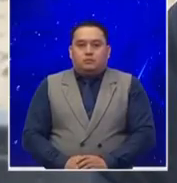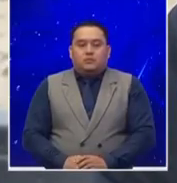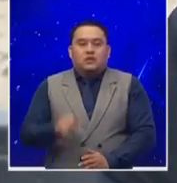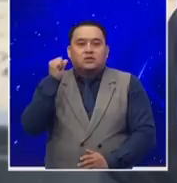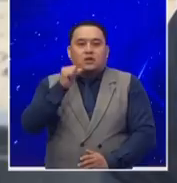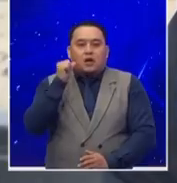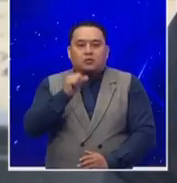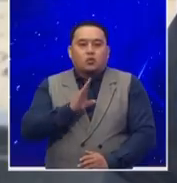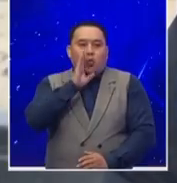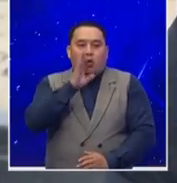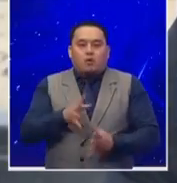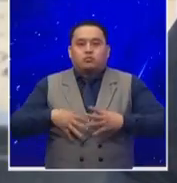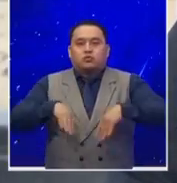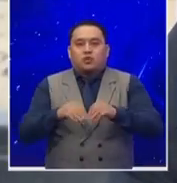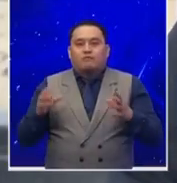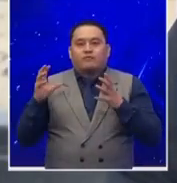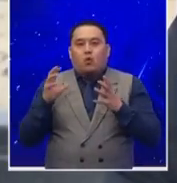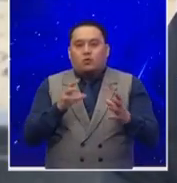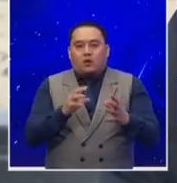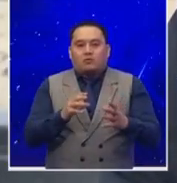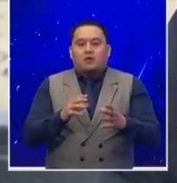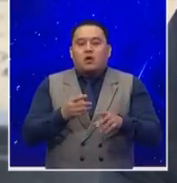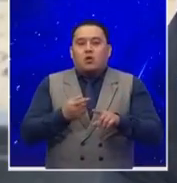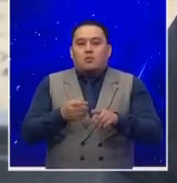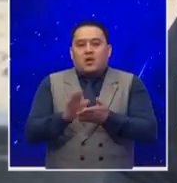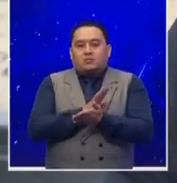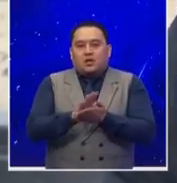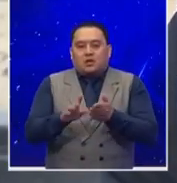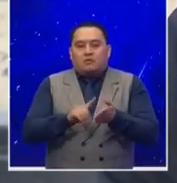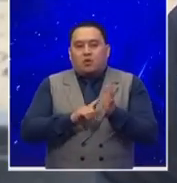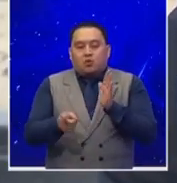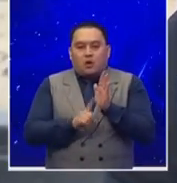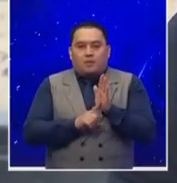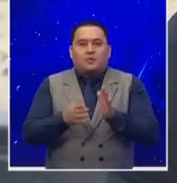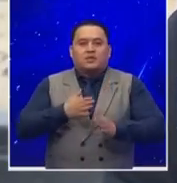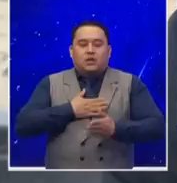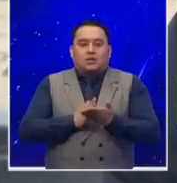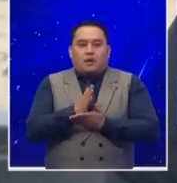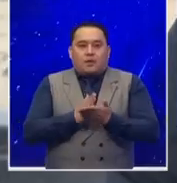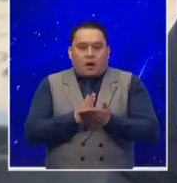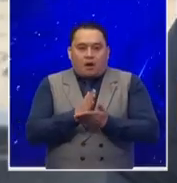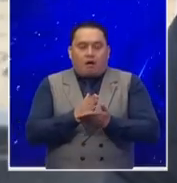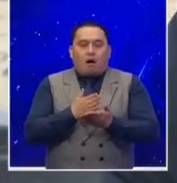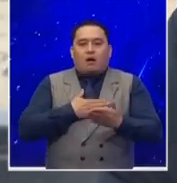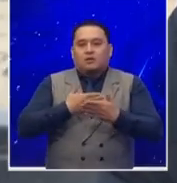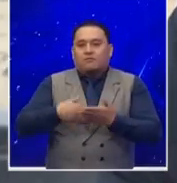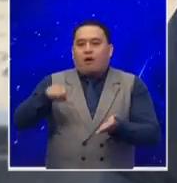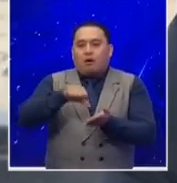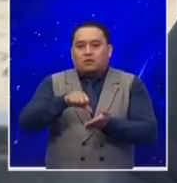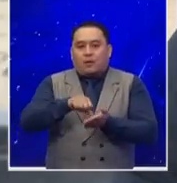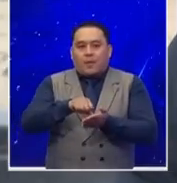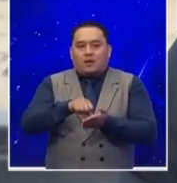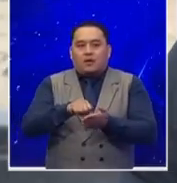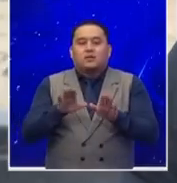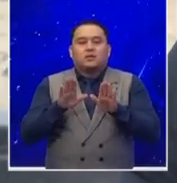Ертең таңнан біздің жауапкершілігі шектеулі серіктестігіндегі автобустар тегін қатынайды. Бұл да біздің саяси науқанға атсалысқанымыз.